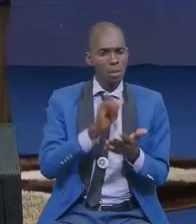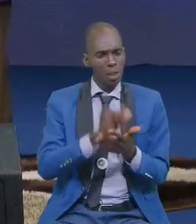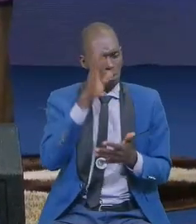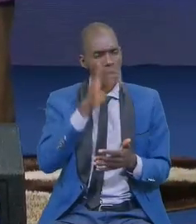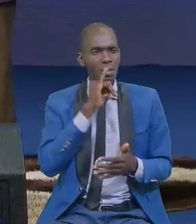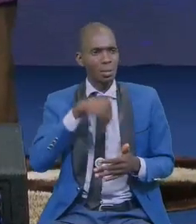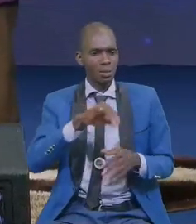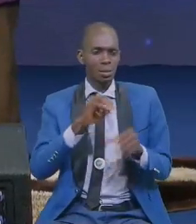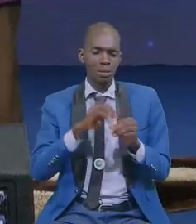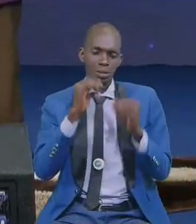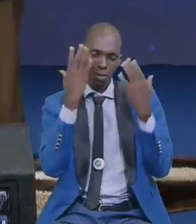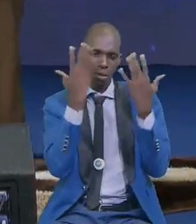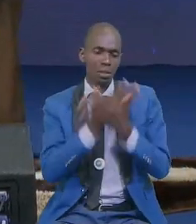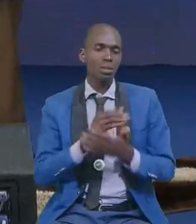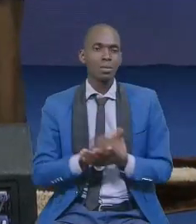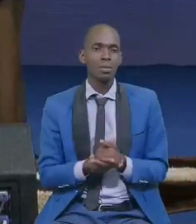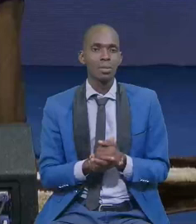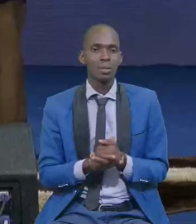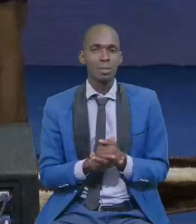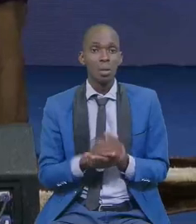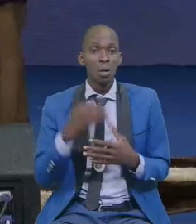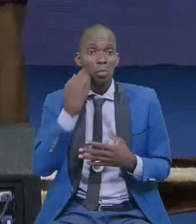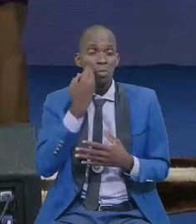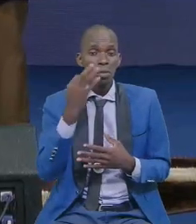L'adultère, cet homme est encore dans les ténèbres.